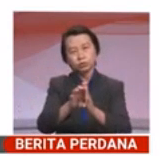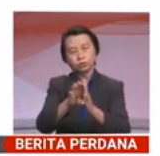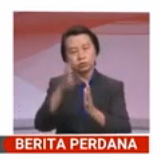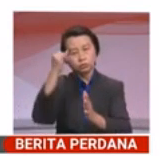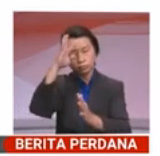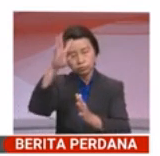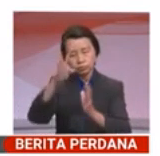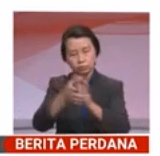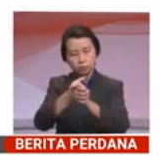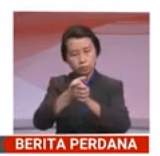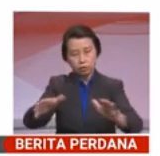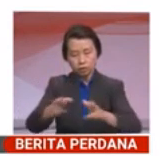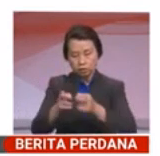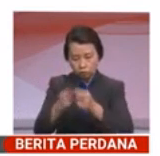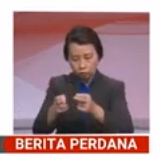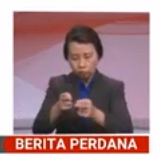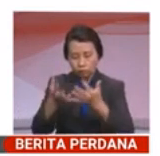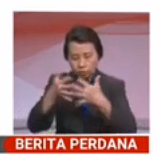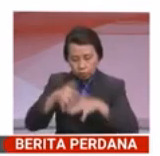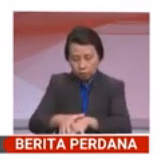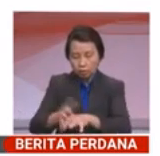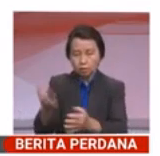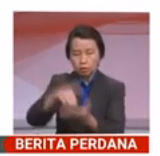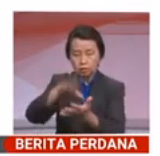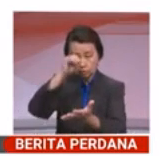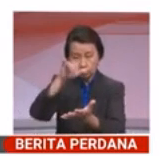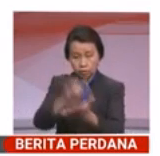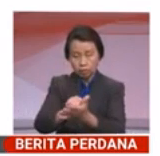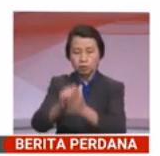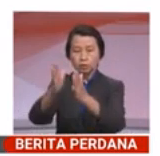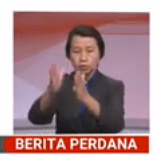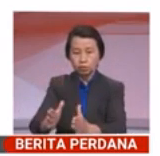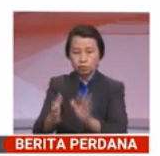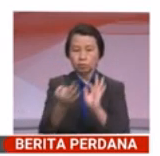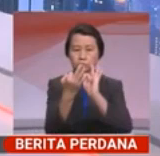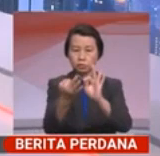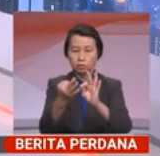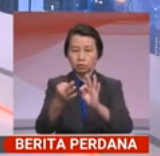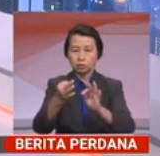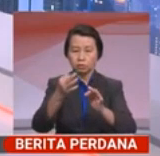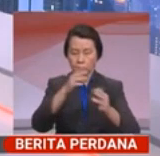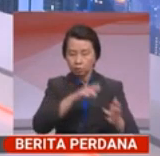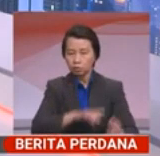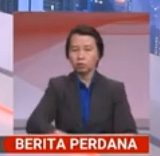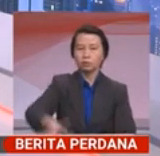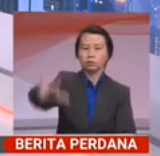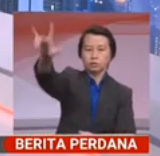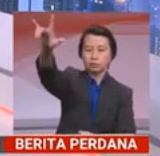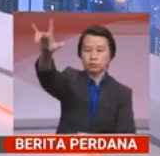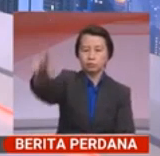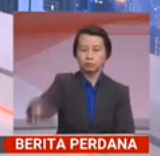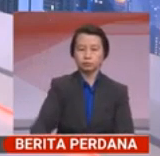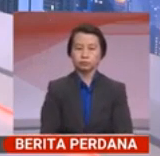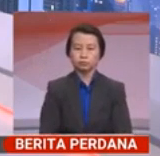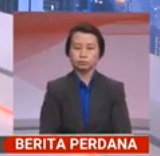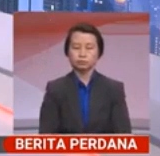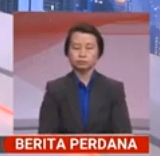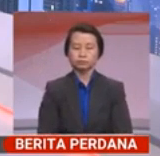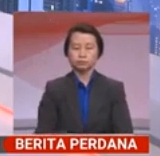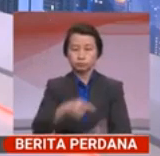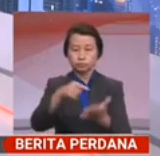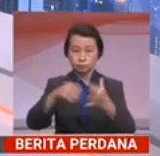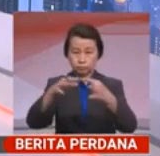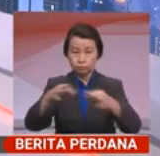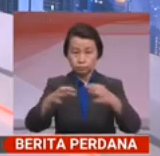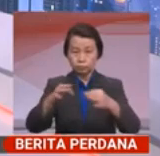inisiatif keselamatan sebagai usaha menerapkan semula keyakinan pelanggan terhadap perjalanan udara. Ini pula cerita